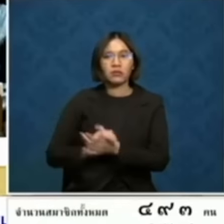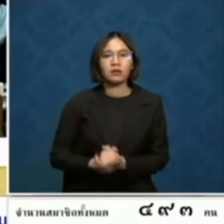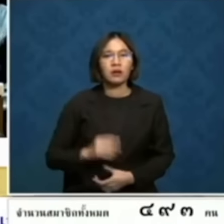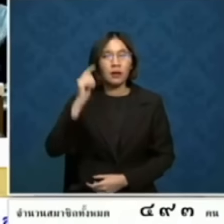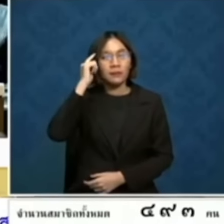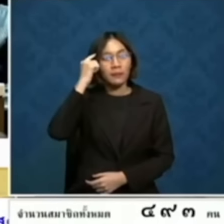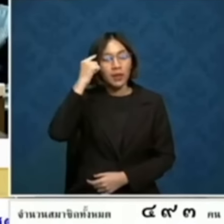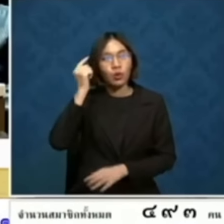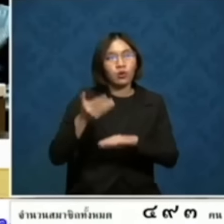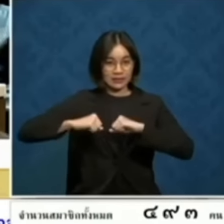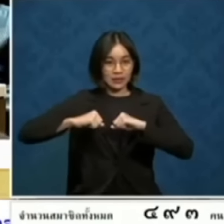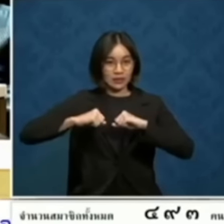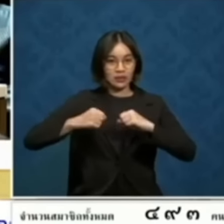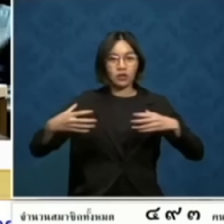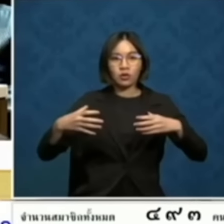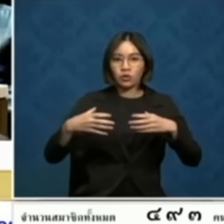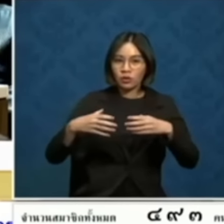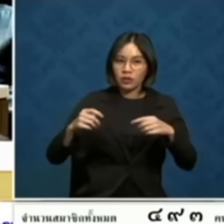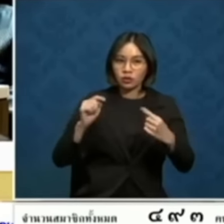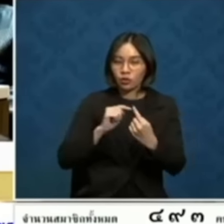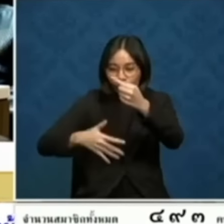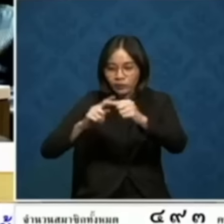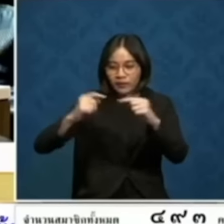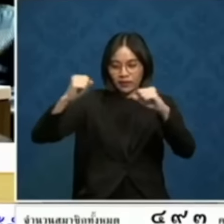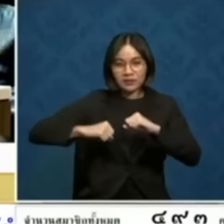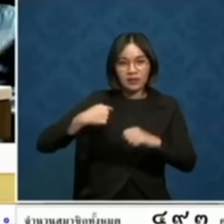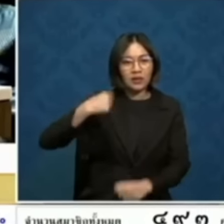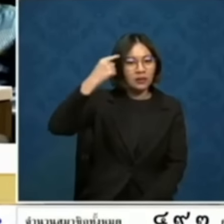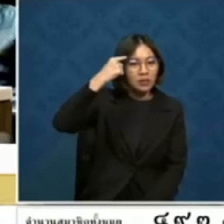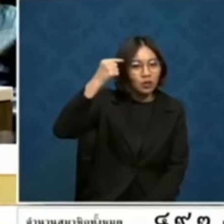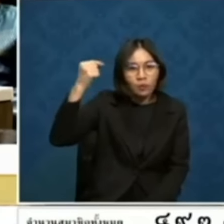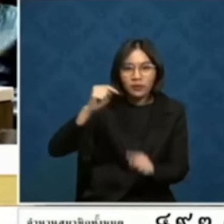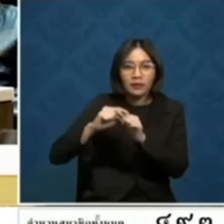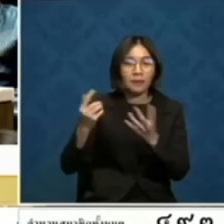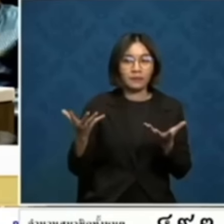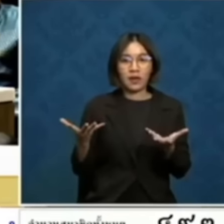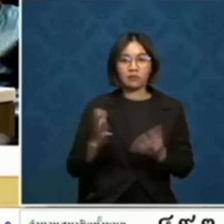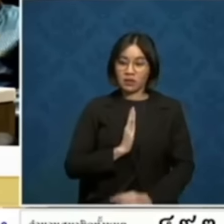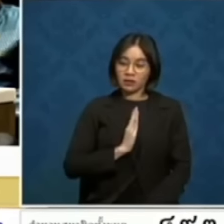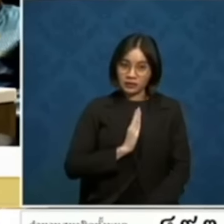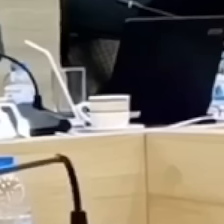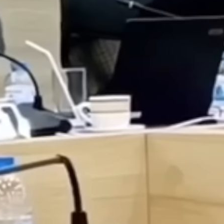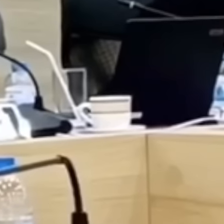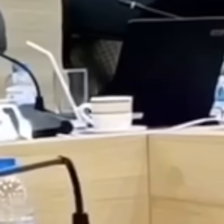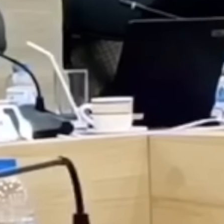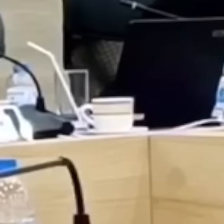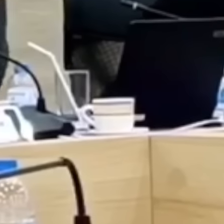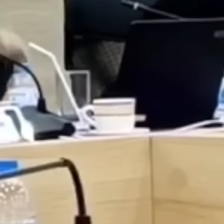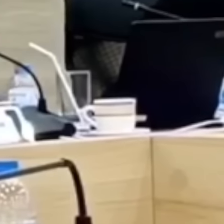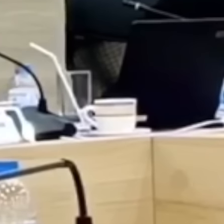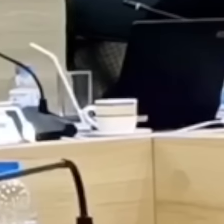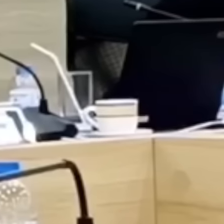ไม่ทราบว่าก่อนตัดสินคดีใดๆของท่านเนี่ยท่านมีอคติมยท่านเป็นกลางหรือเปล่าทีนี้ก็